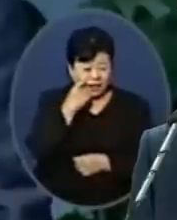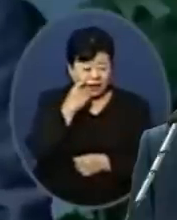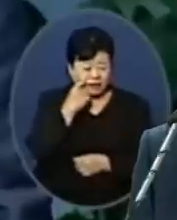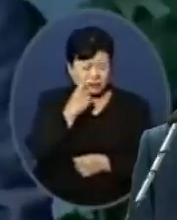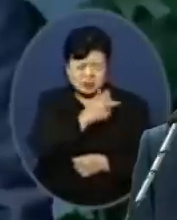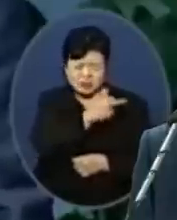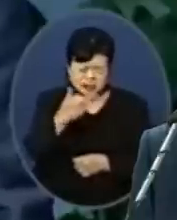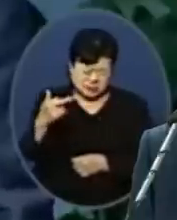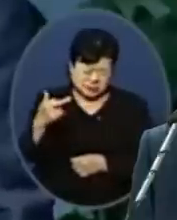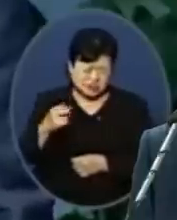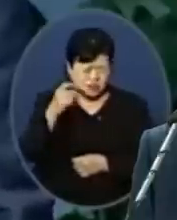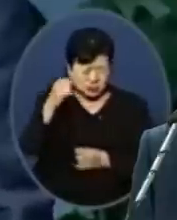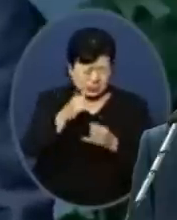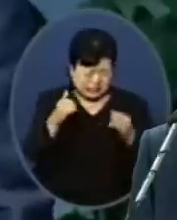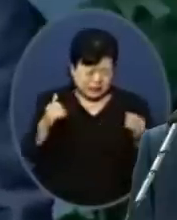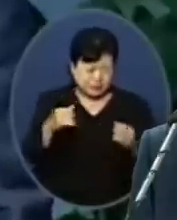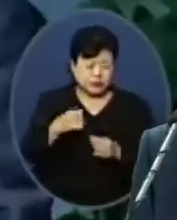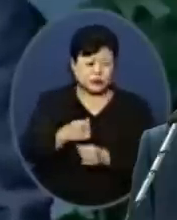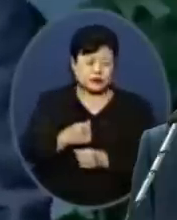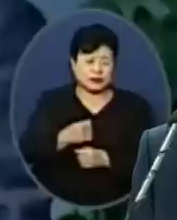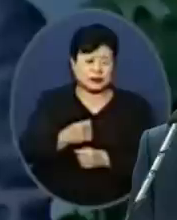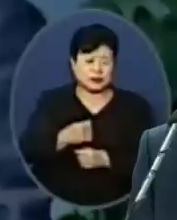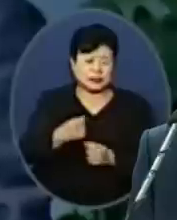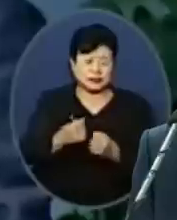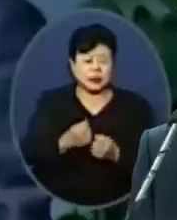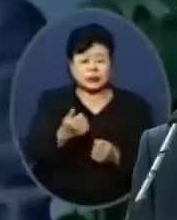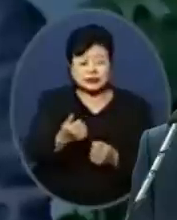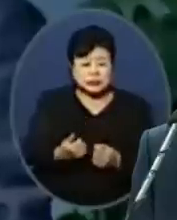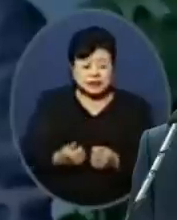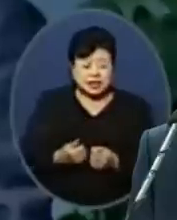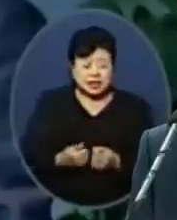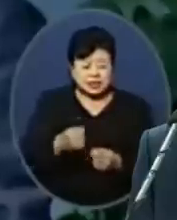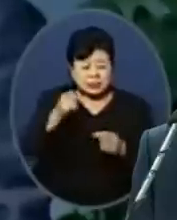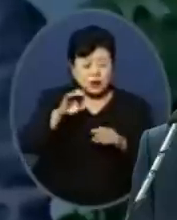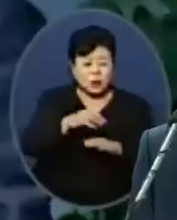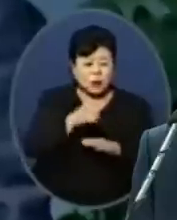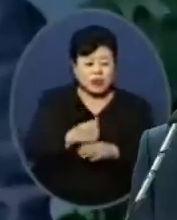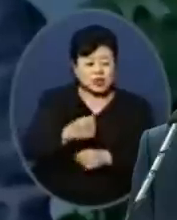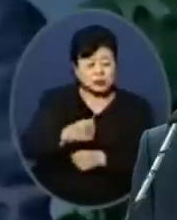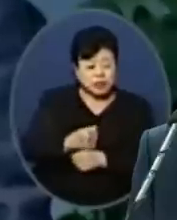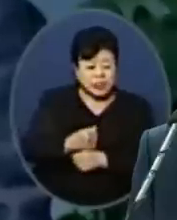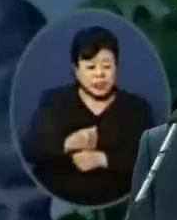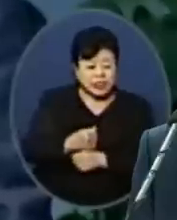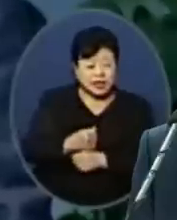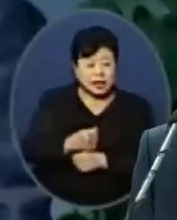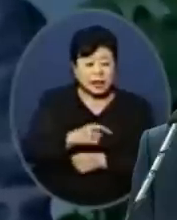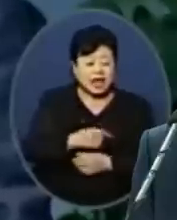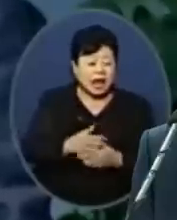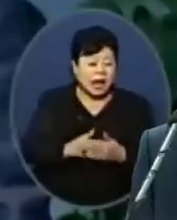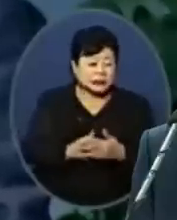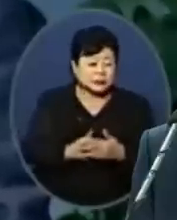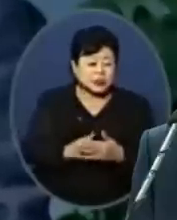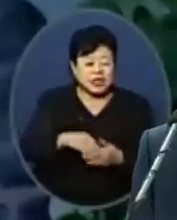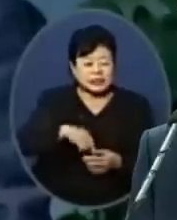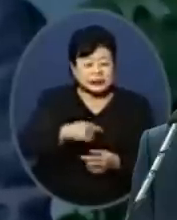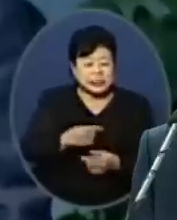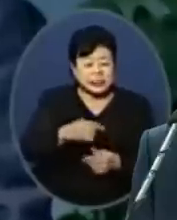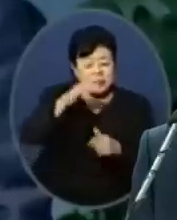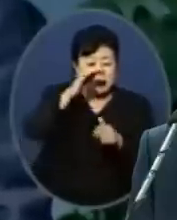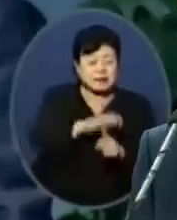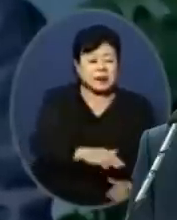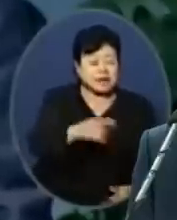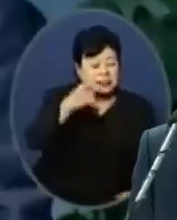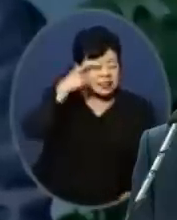영웅호리였었습니다. 그러므로 싸우기도 전에 이미 사울과 그 군대들은 가슴 속에 자기들이